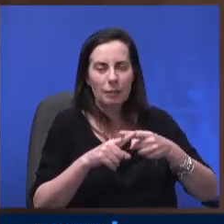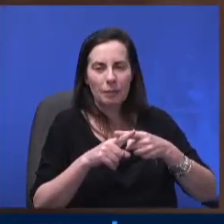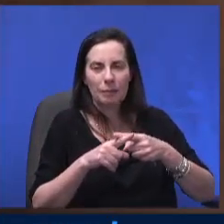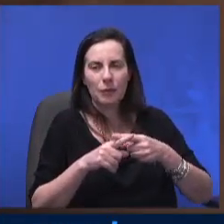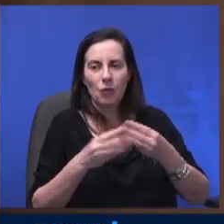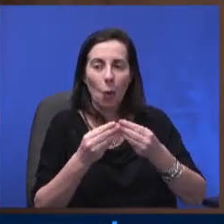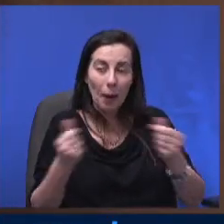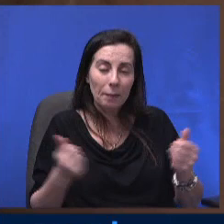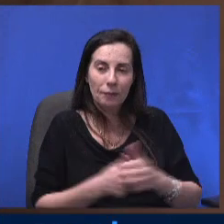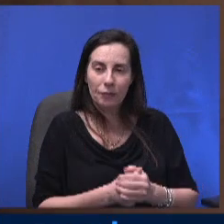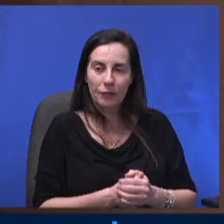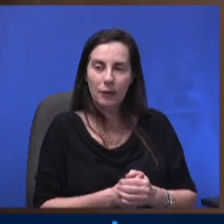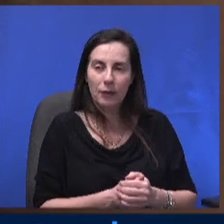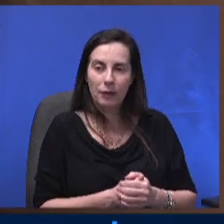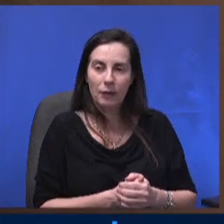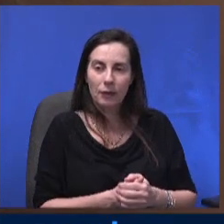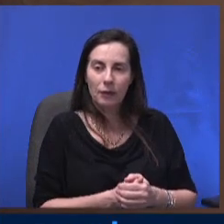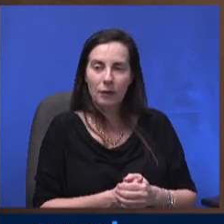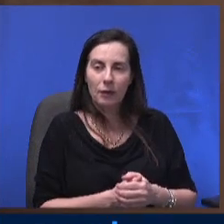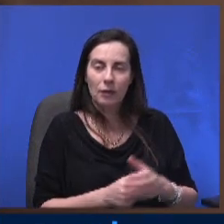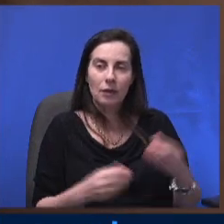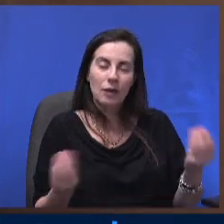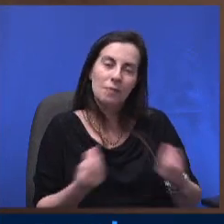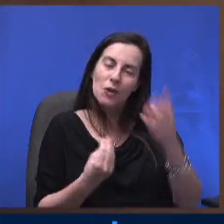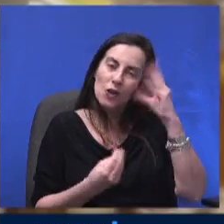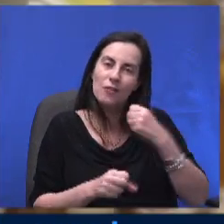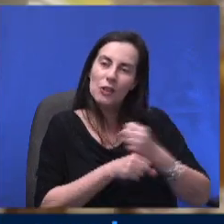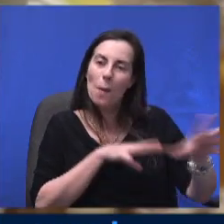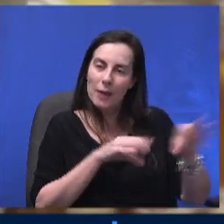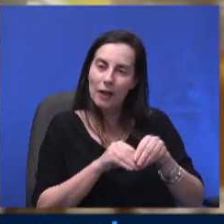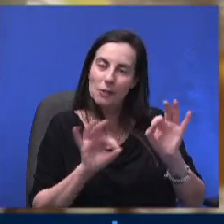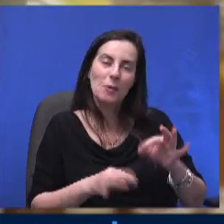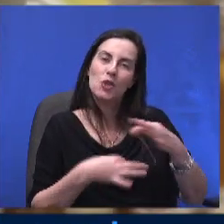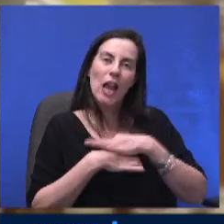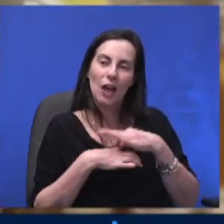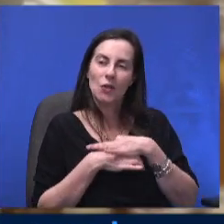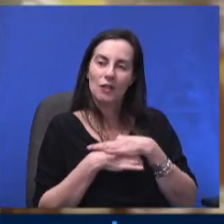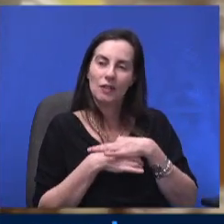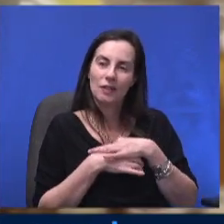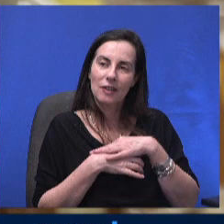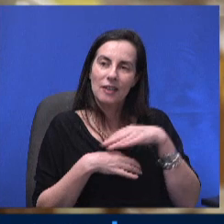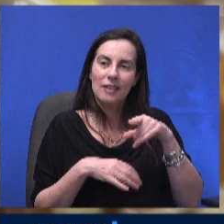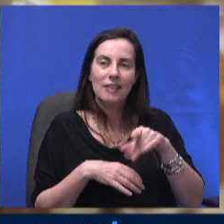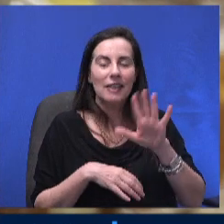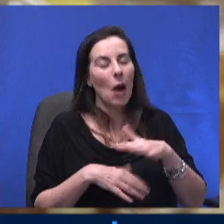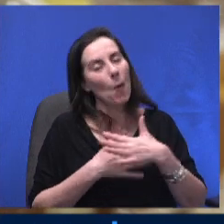שגם לנו יש משהו משותף בעצם שאנחנו הקמנו ביחד, שהוא באמת שלנו. זה גם בעצם הרומנטיקה עם הזמן,